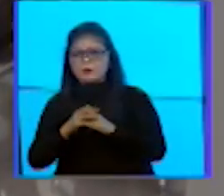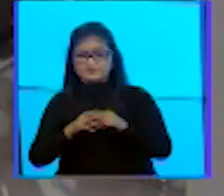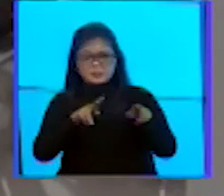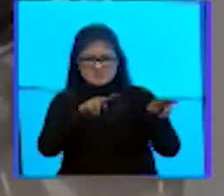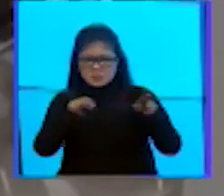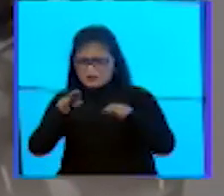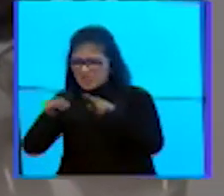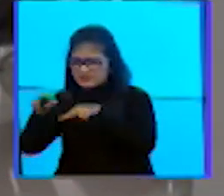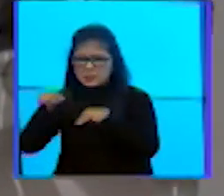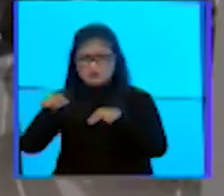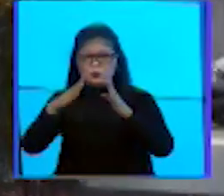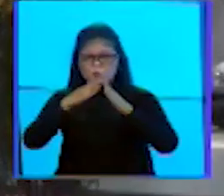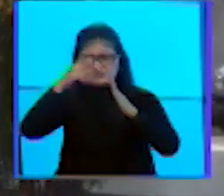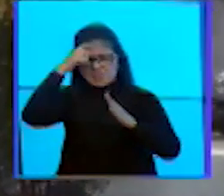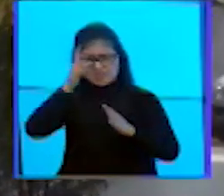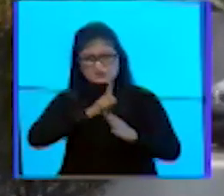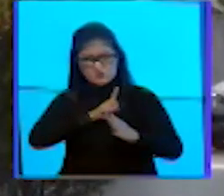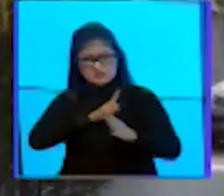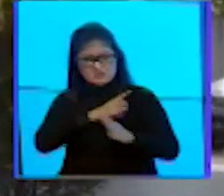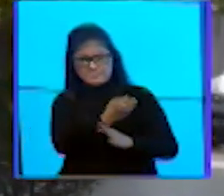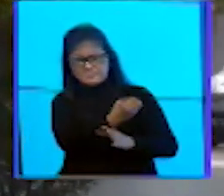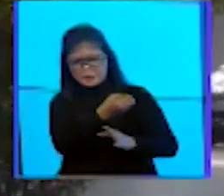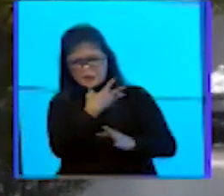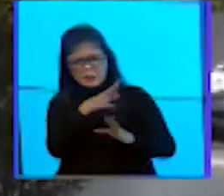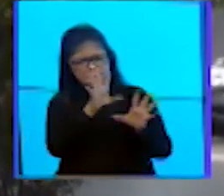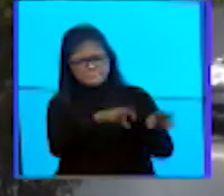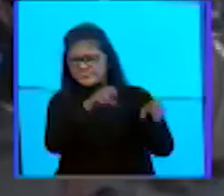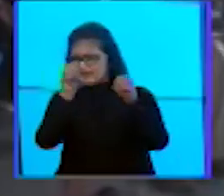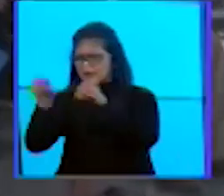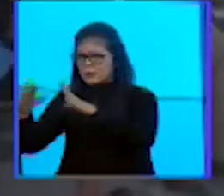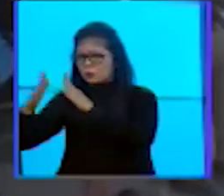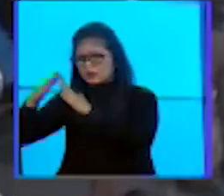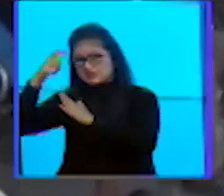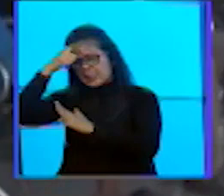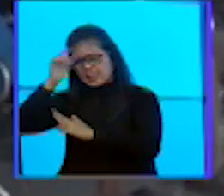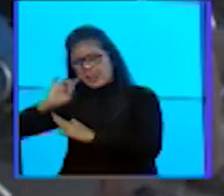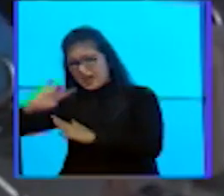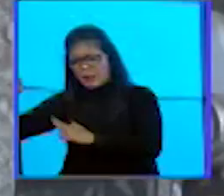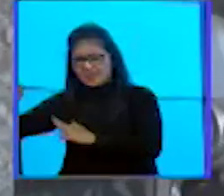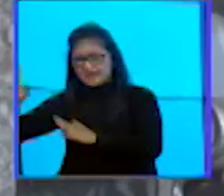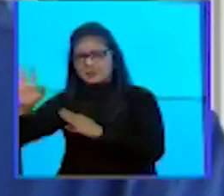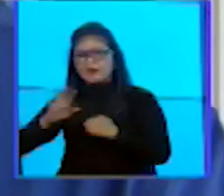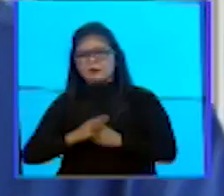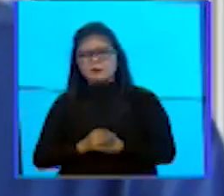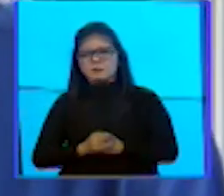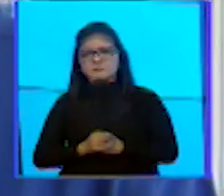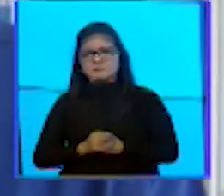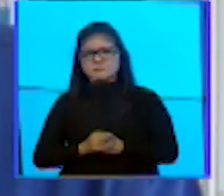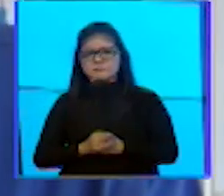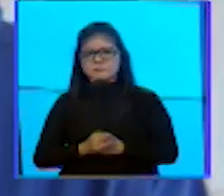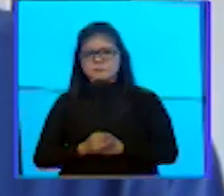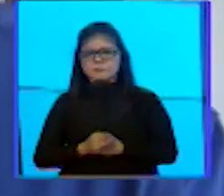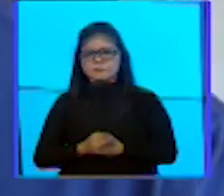Mitra Siaga Tegal, Sofian Basir menyatakan pihaknya terpaksa mengalihkan pasien terkonfirmasi positif COVID-19 ke rumah sakit rujukan lain. Tetapkan